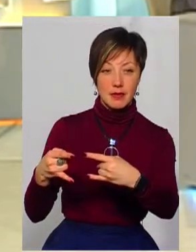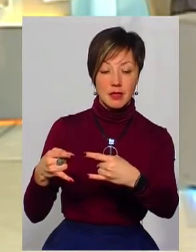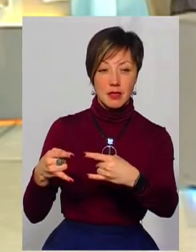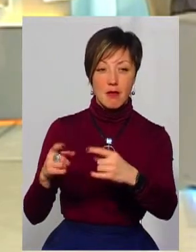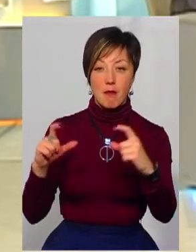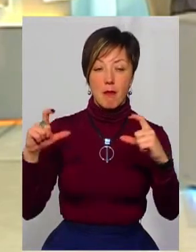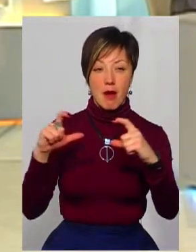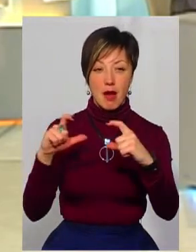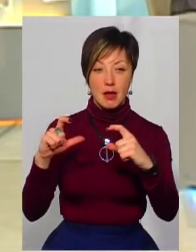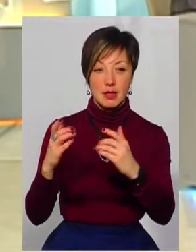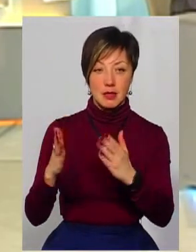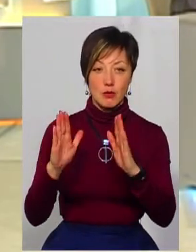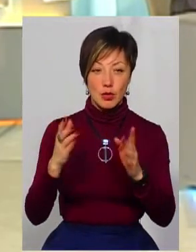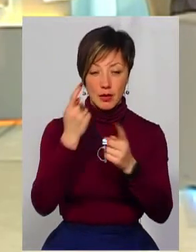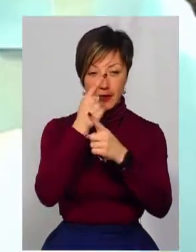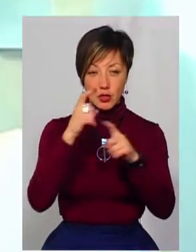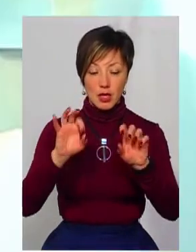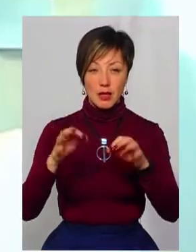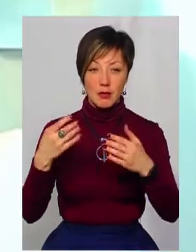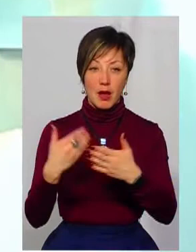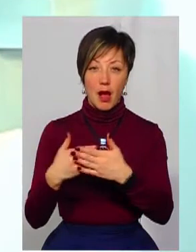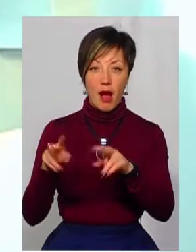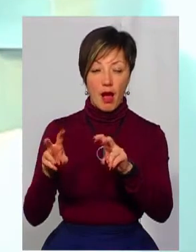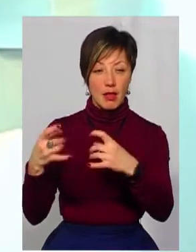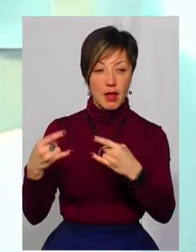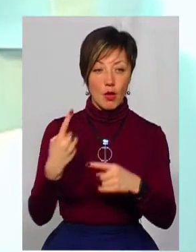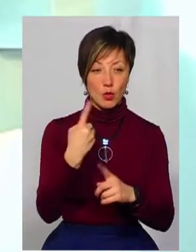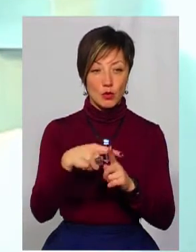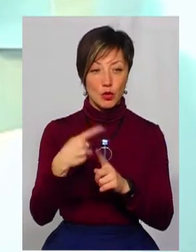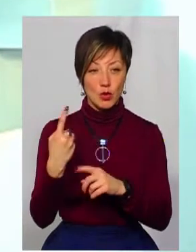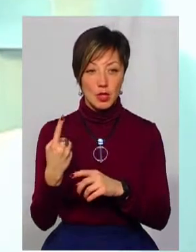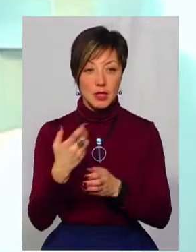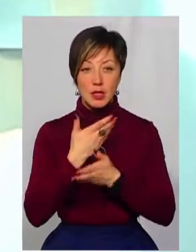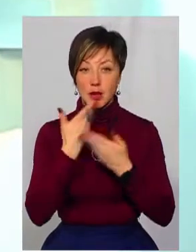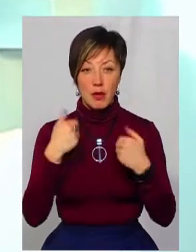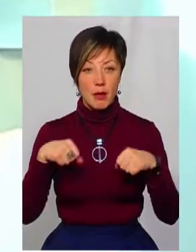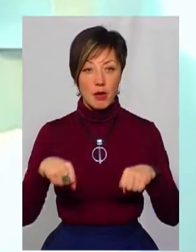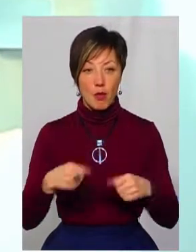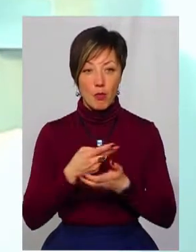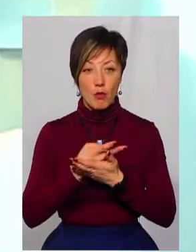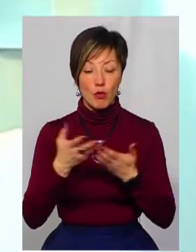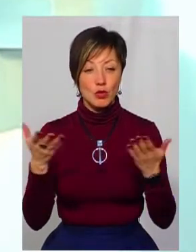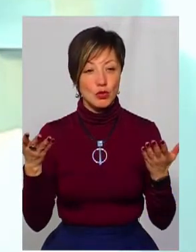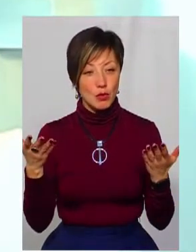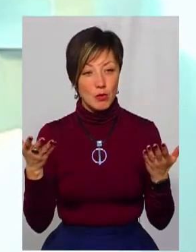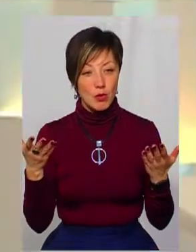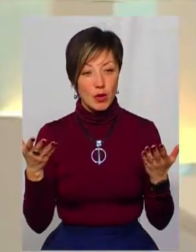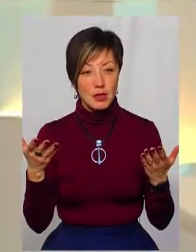виставлений в магазині, буде віщати канал, до прикладу, 1+1, він не має права публічного